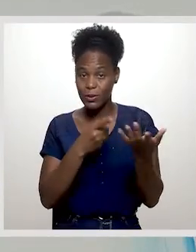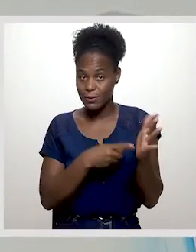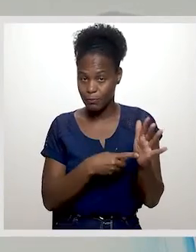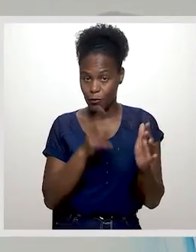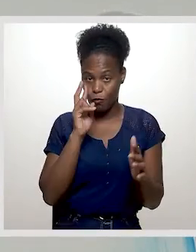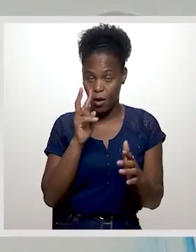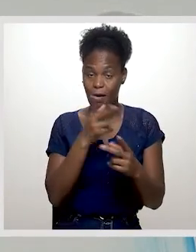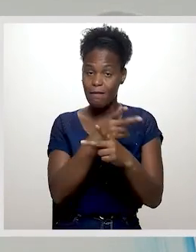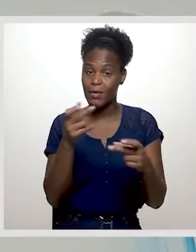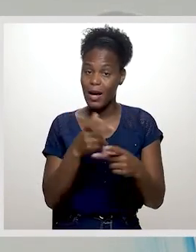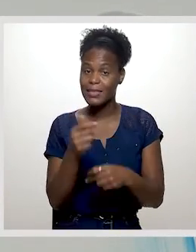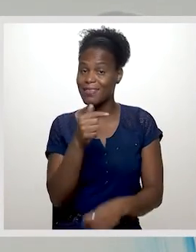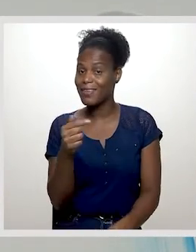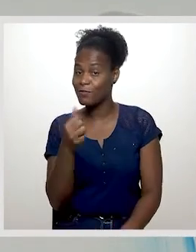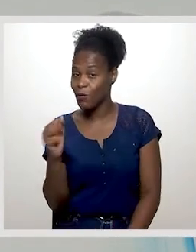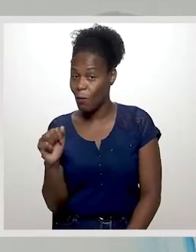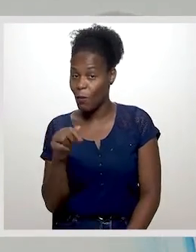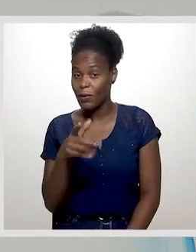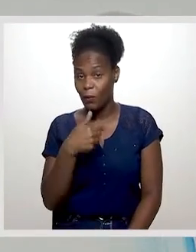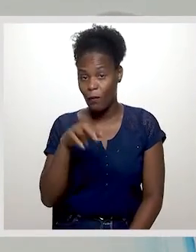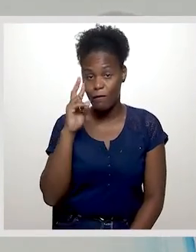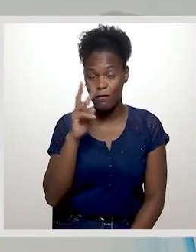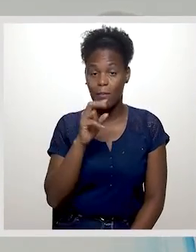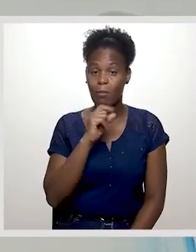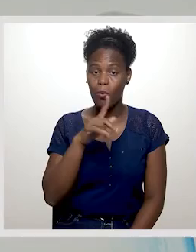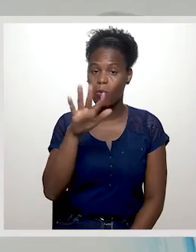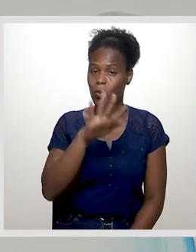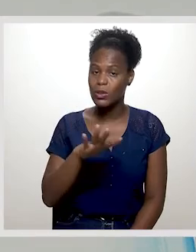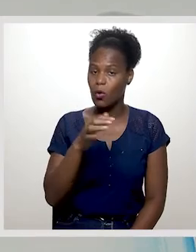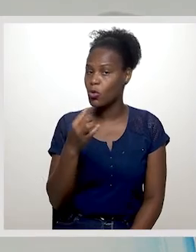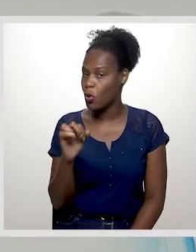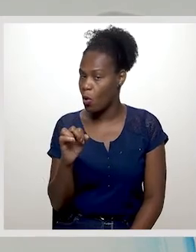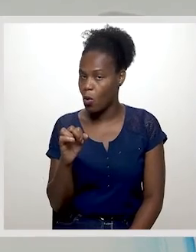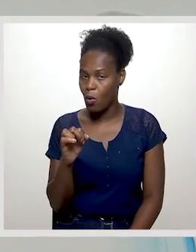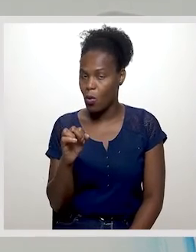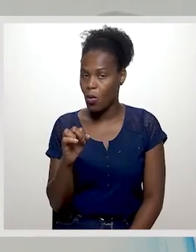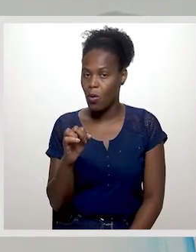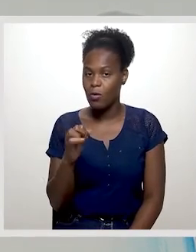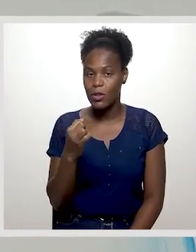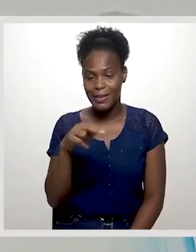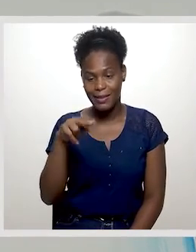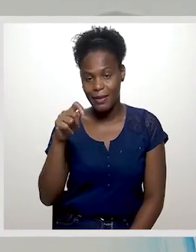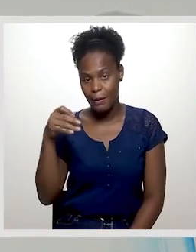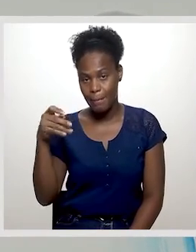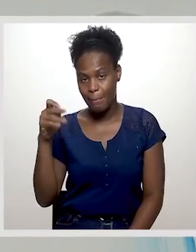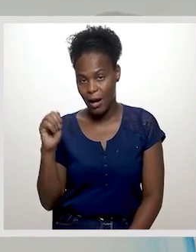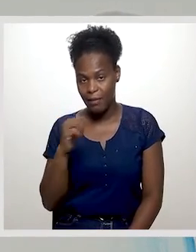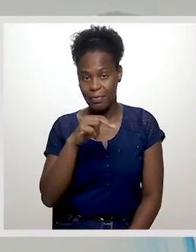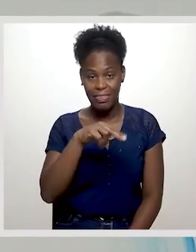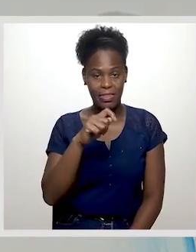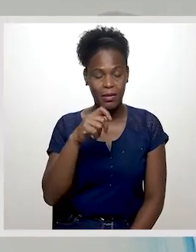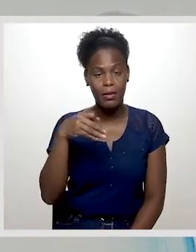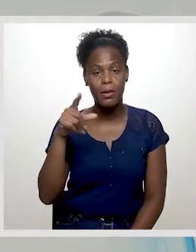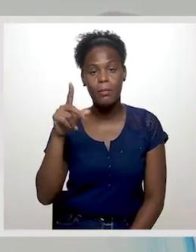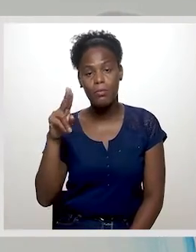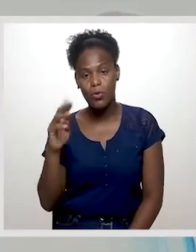de phrases négatives. On a dit qu'on peut utiliser non plus les formules ne pas, ne plus, ne jamais, ne